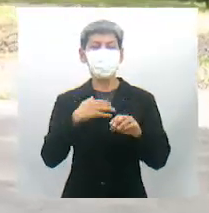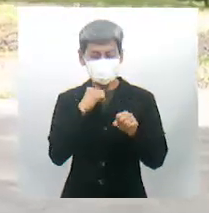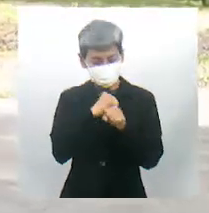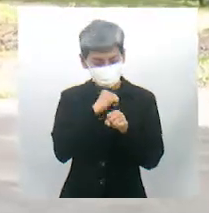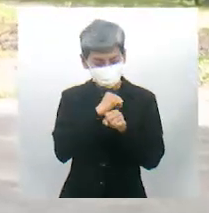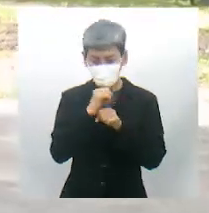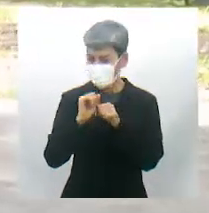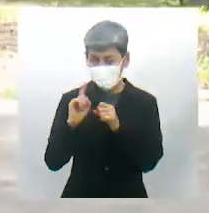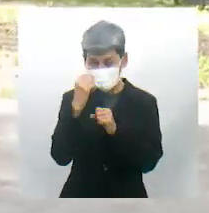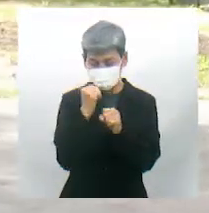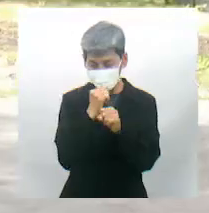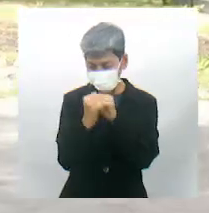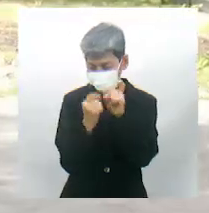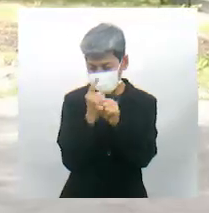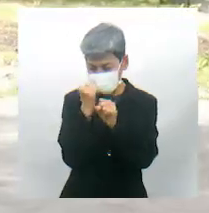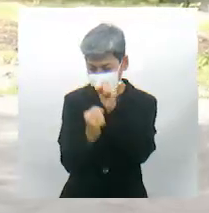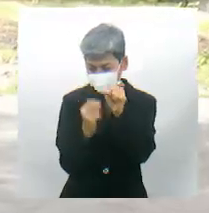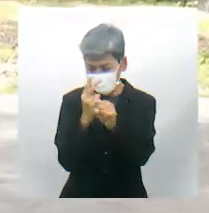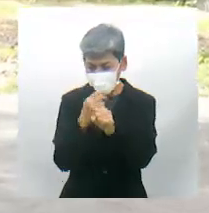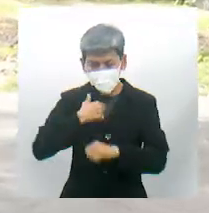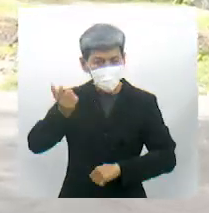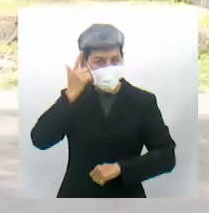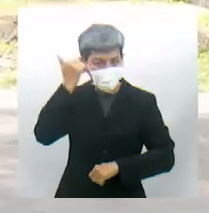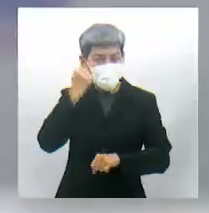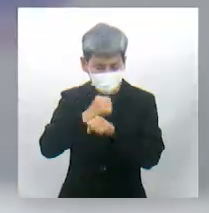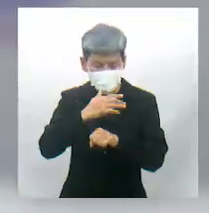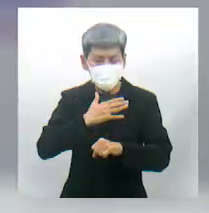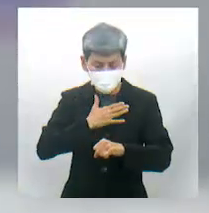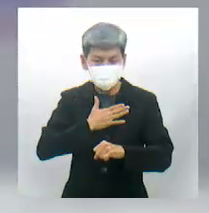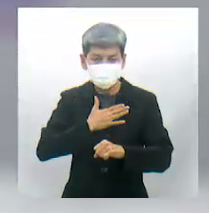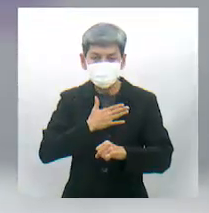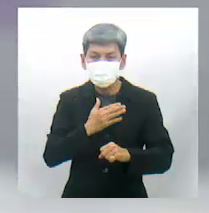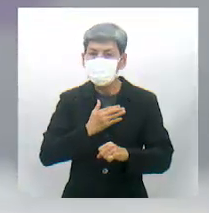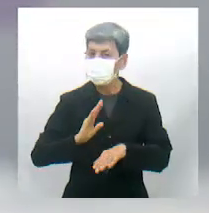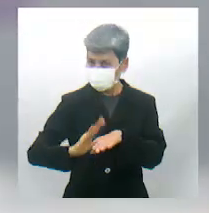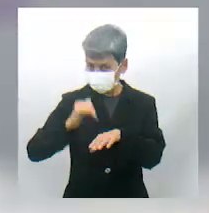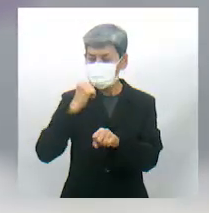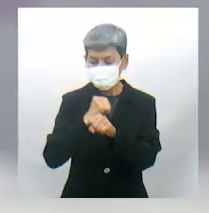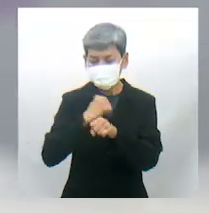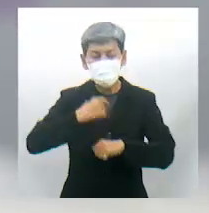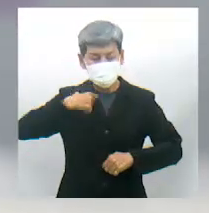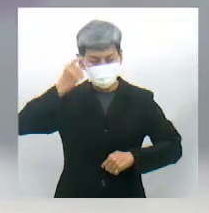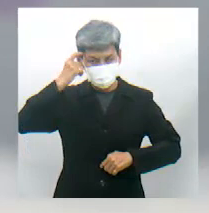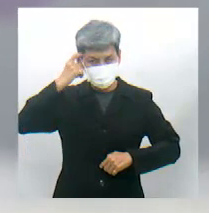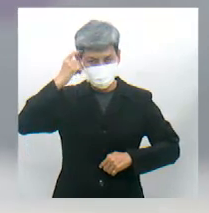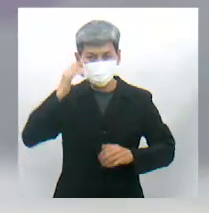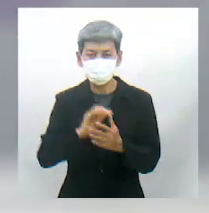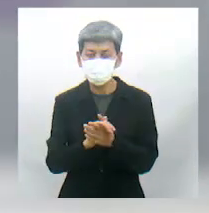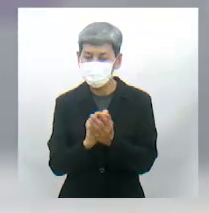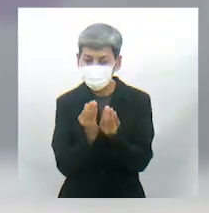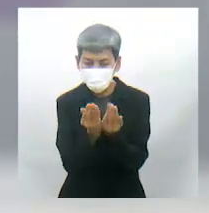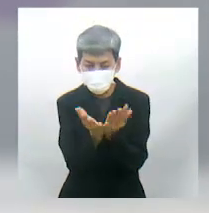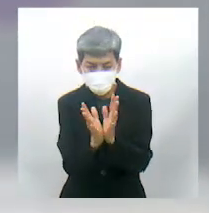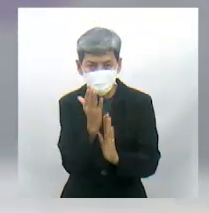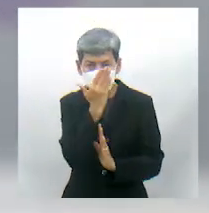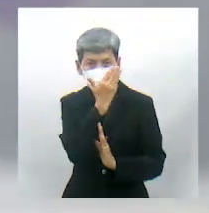มาตั้งแต่ปีแรก2ปีมานะก็เลยเรารู้สึกว่าเราเป็นแล้วนะรู้แล้วนะอย่างเงี้ย ครับ ผักออกมาสวยแล้วนะ